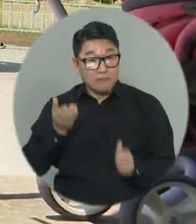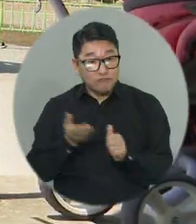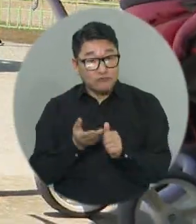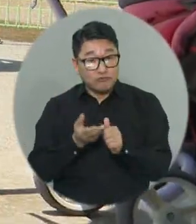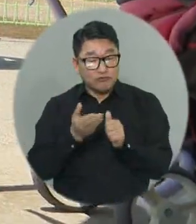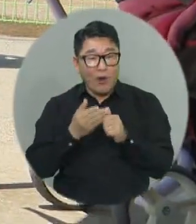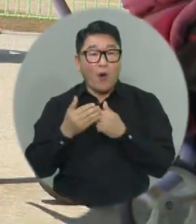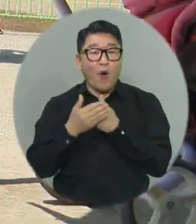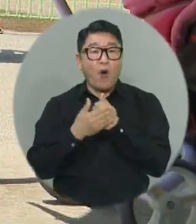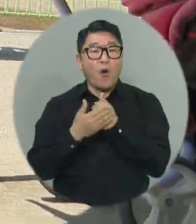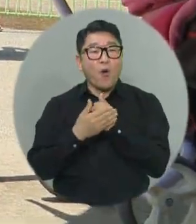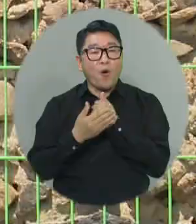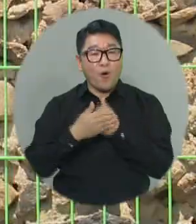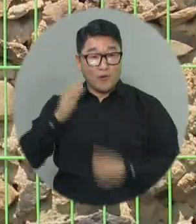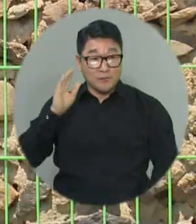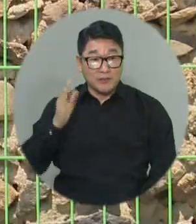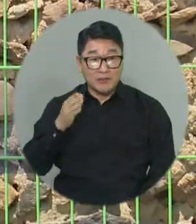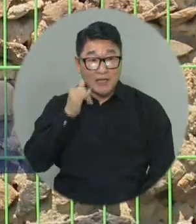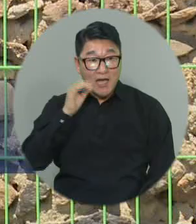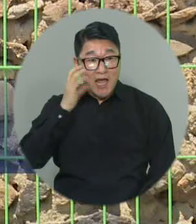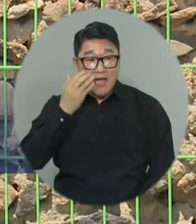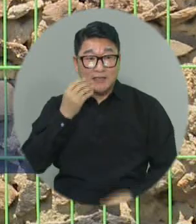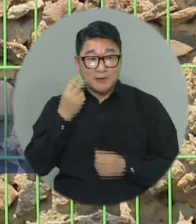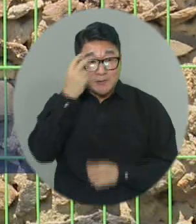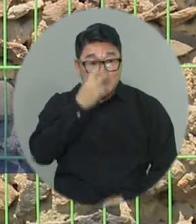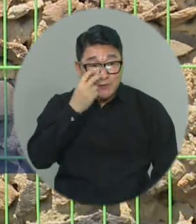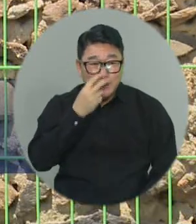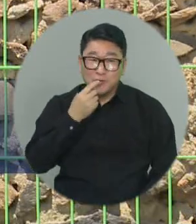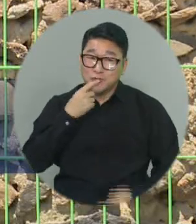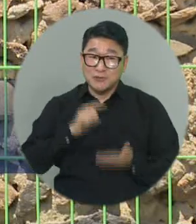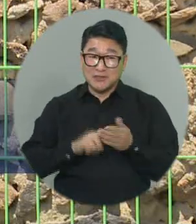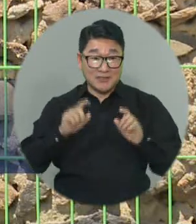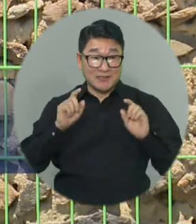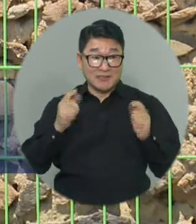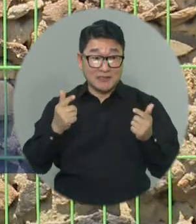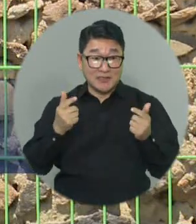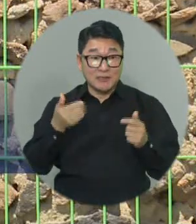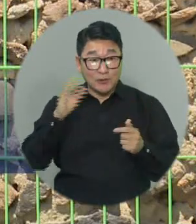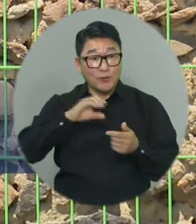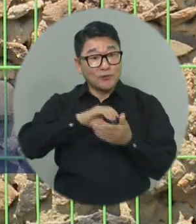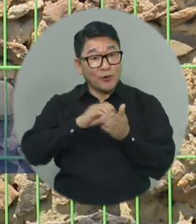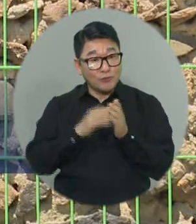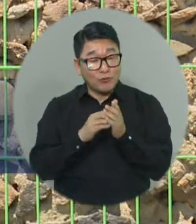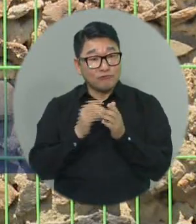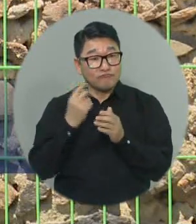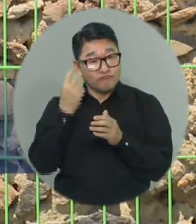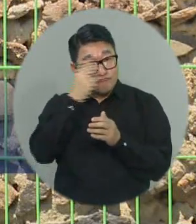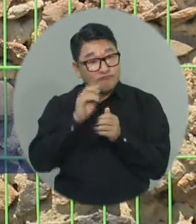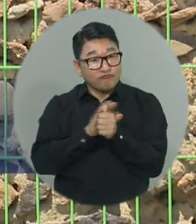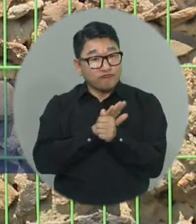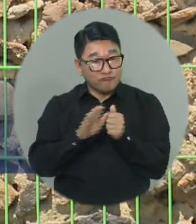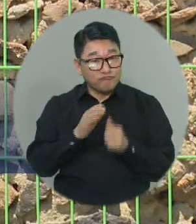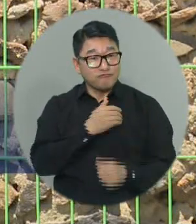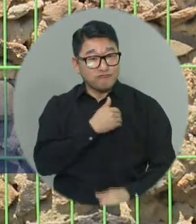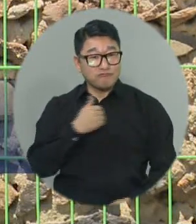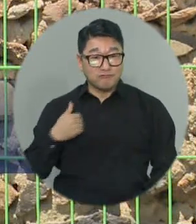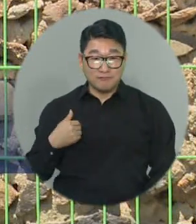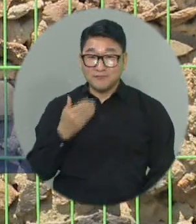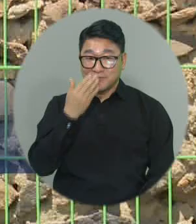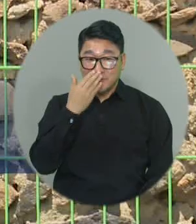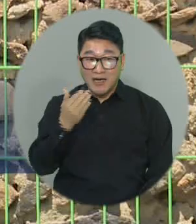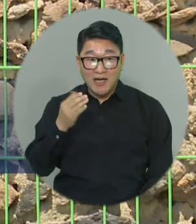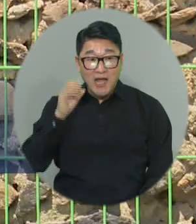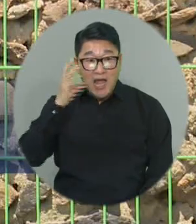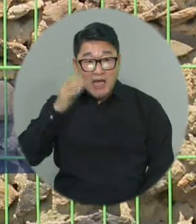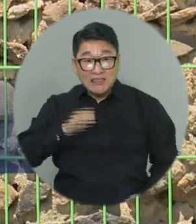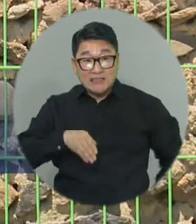큰 보탬이 되고 있습니다. 애기 돌보기가 참 쉽지는 않은데 그래도 어느 정도 케어는 돼요.